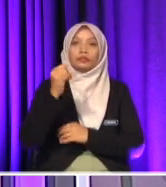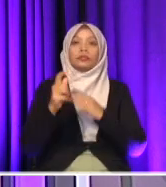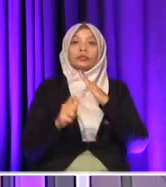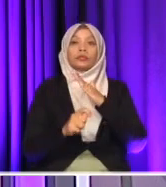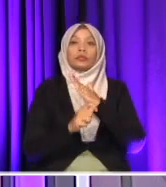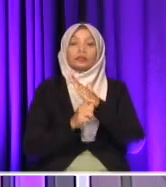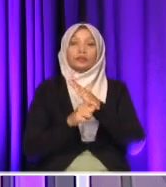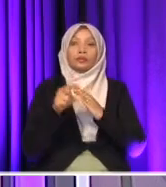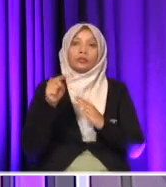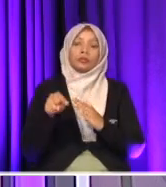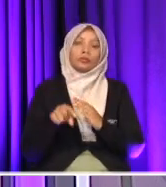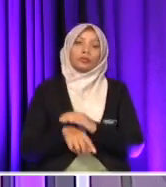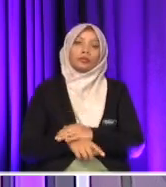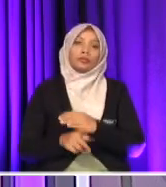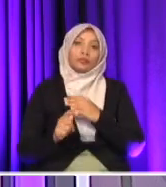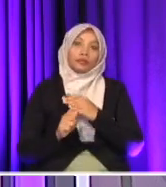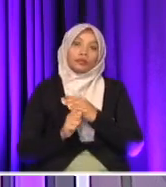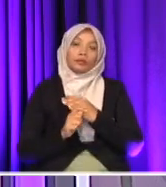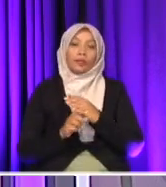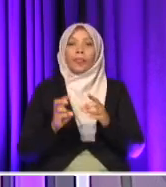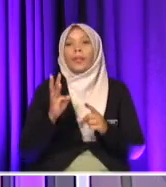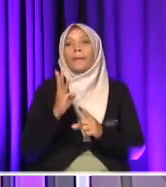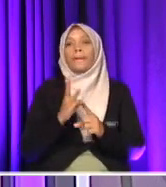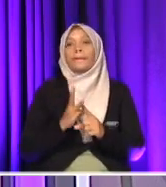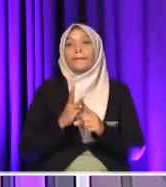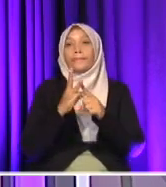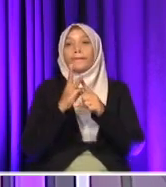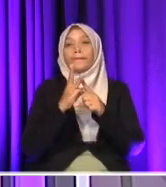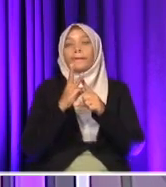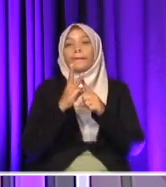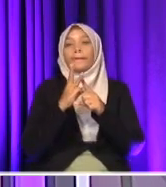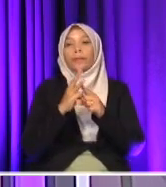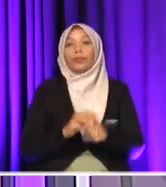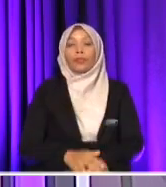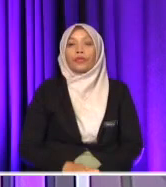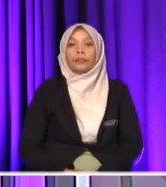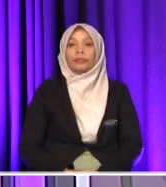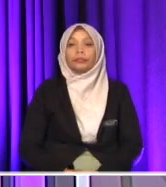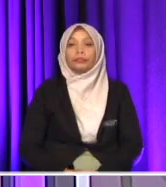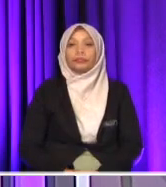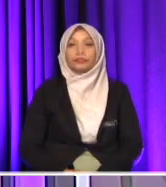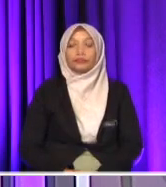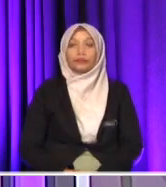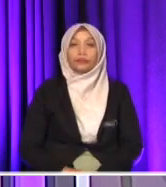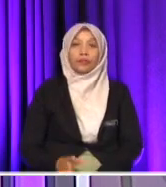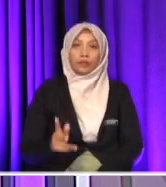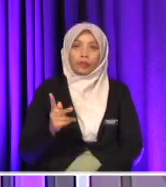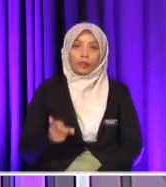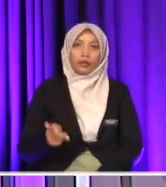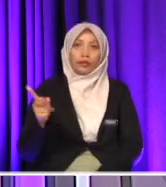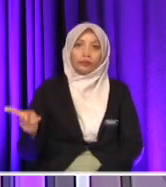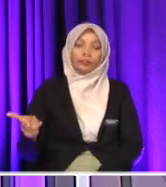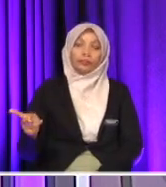adalah positif bermaksud dia mewakili komponen pearuh. Okey, pearuh sebab dia positif.